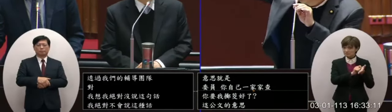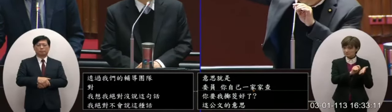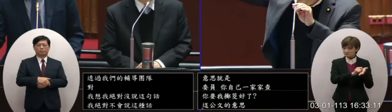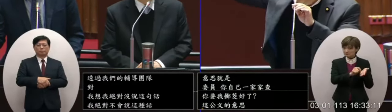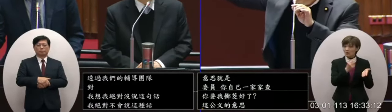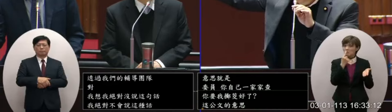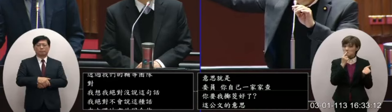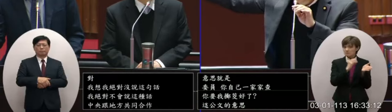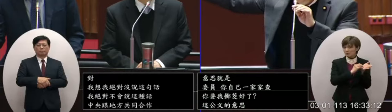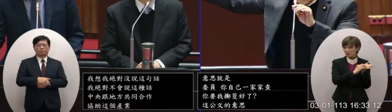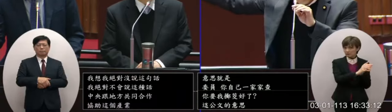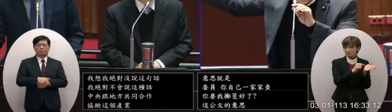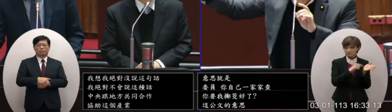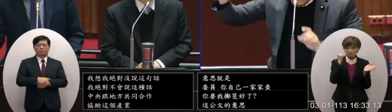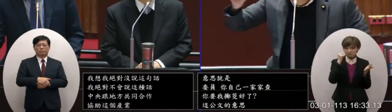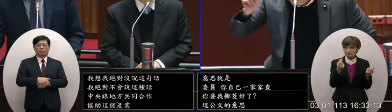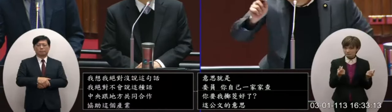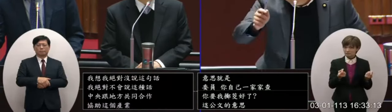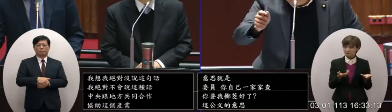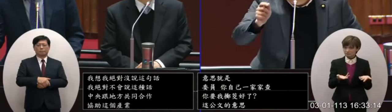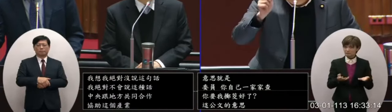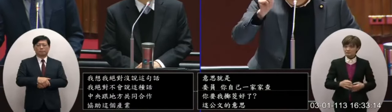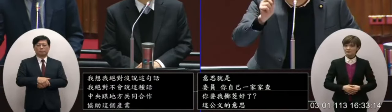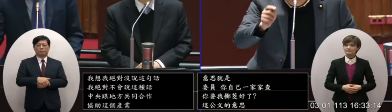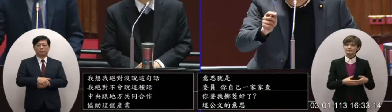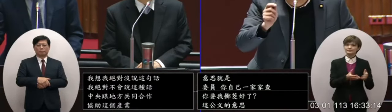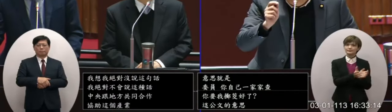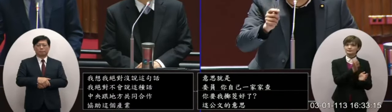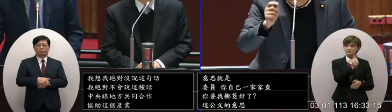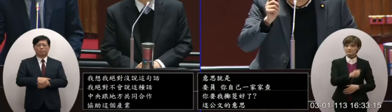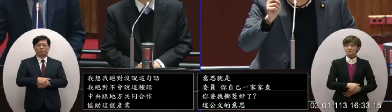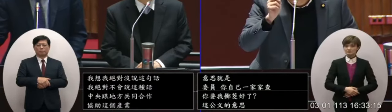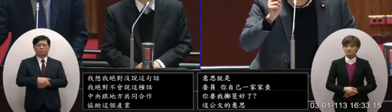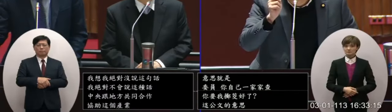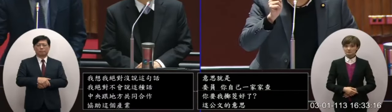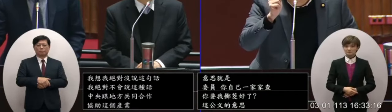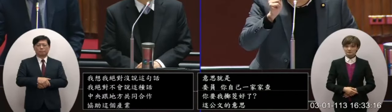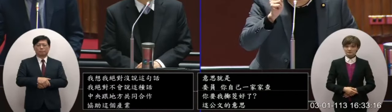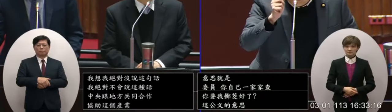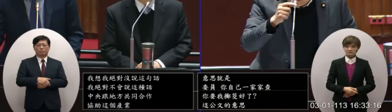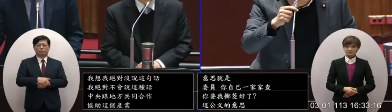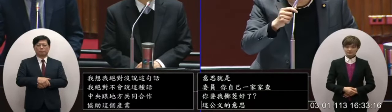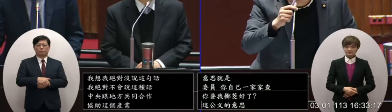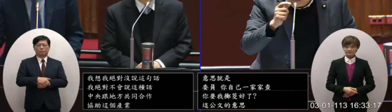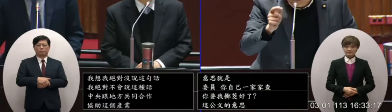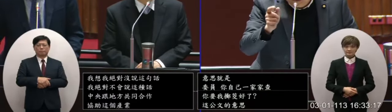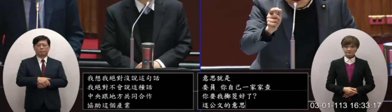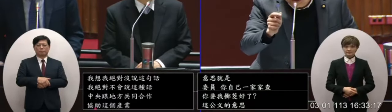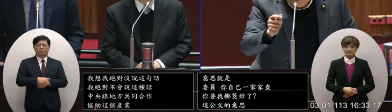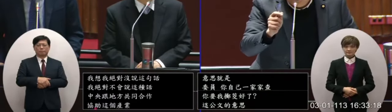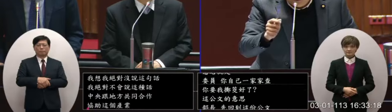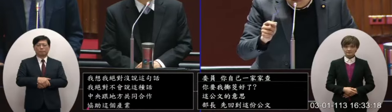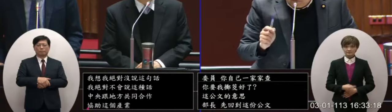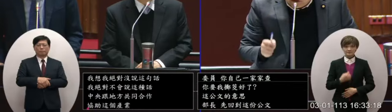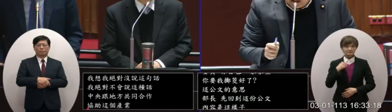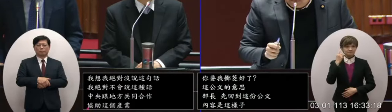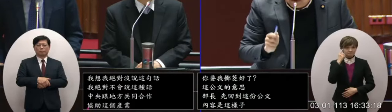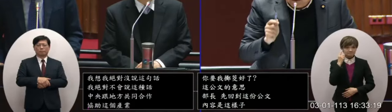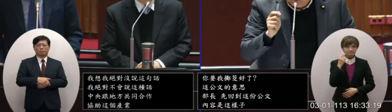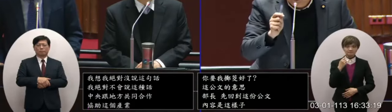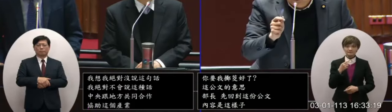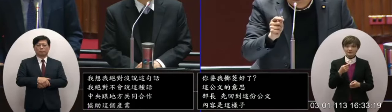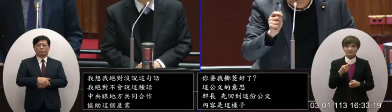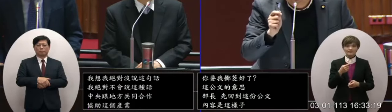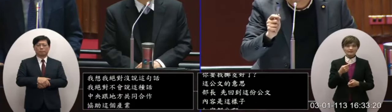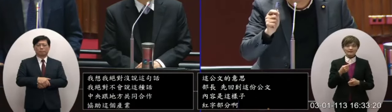红字的部分呢、啊？部长，其实我们并没有要去强调是谁的功劳，防疫